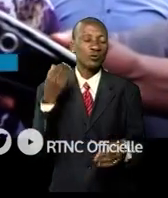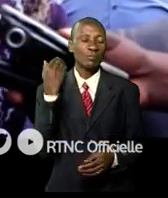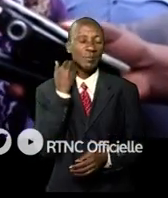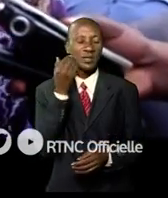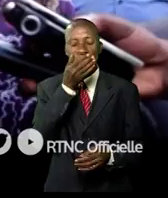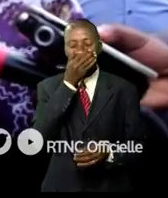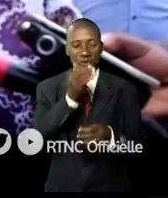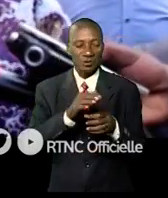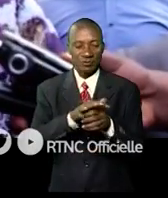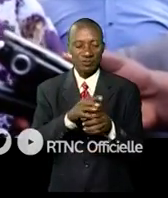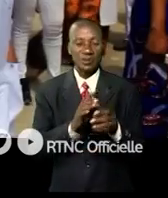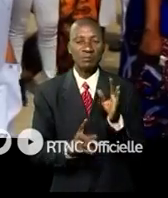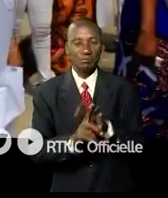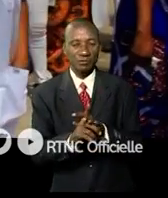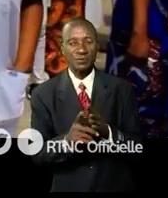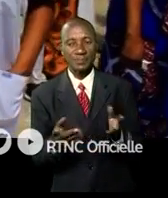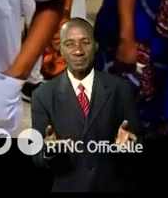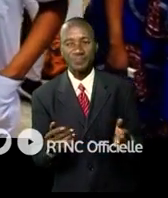jours où nous atteignons